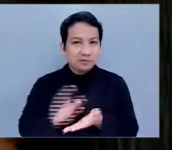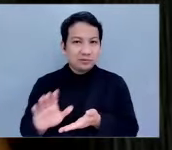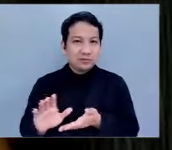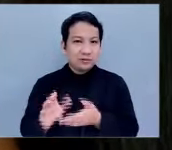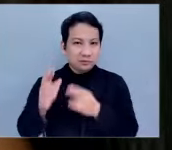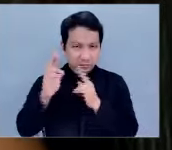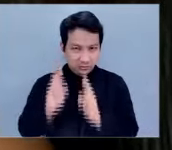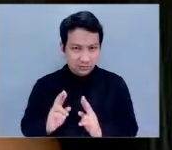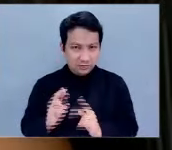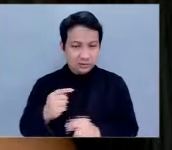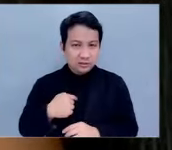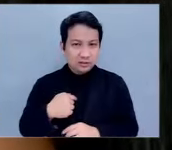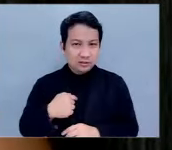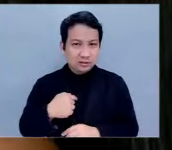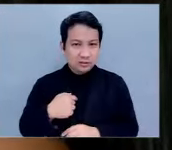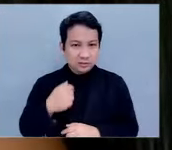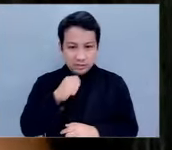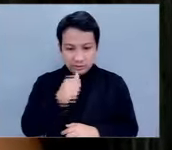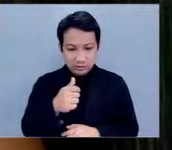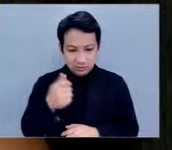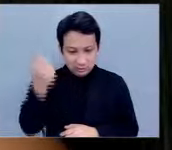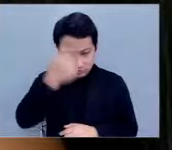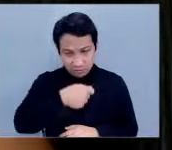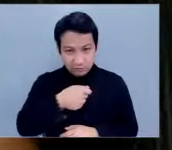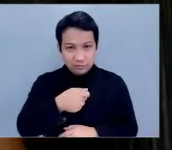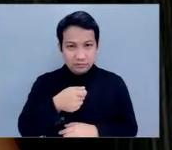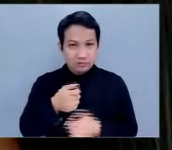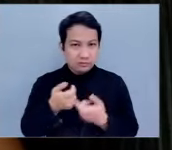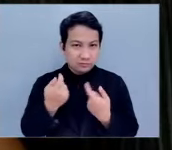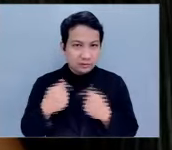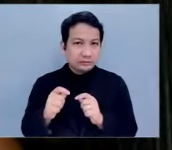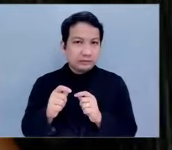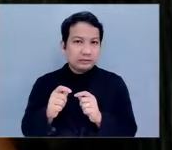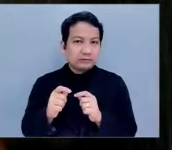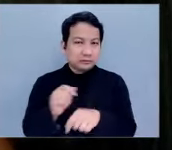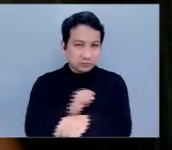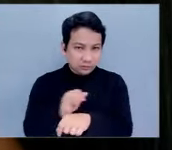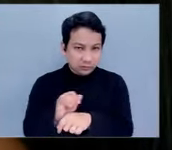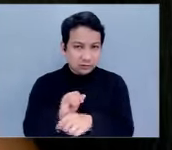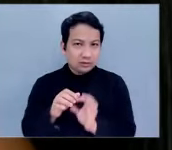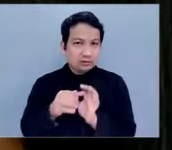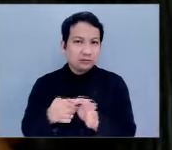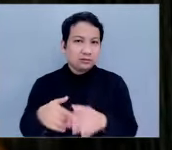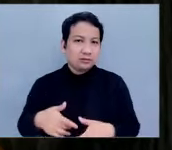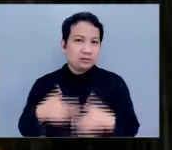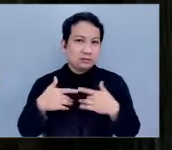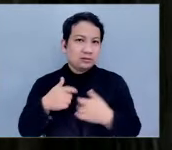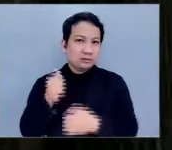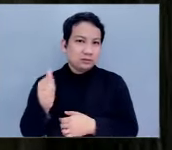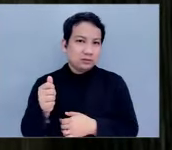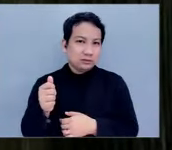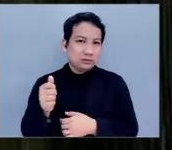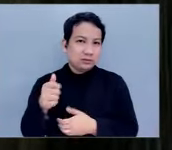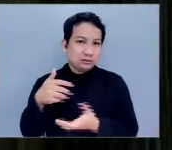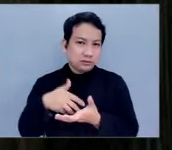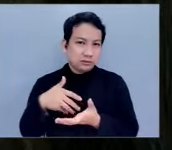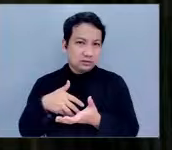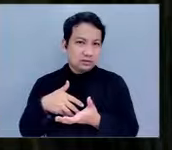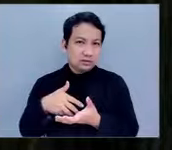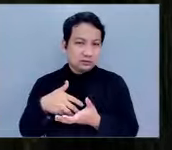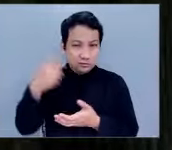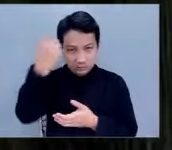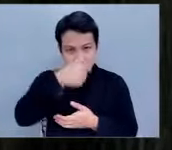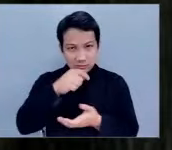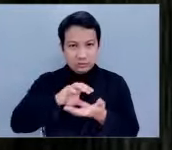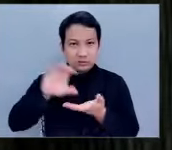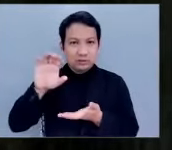di ako nakatapos sa pag-aaral mm-hmm. na ginapang ko para mabuhay ko sila. Mm-hmm. Makapag-aaral sila, makapagtapos sila ng kolehiyo.